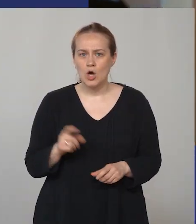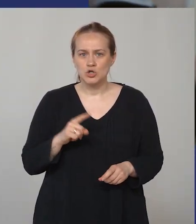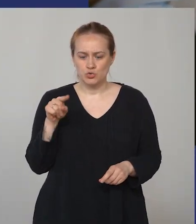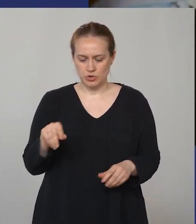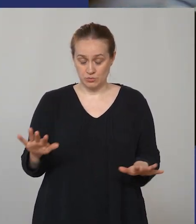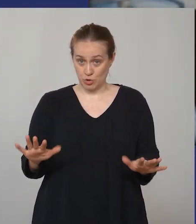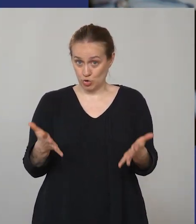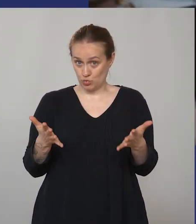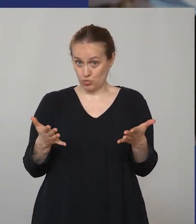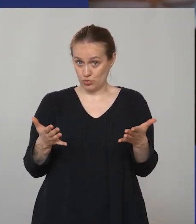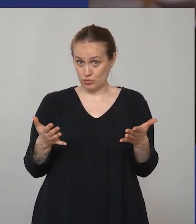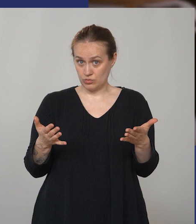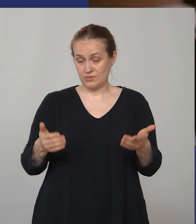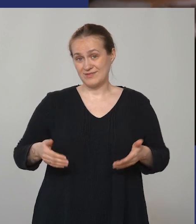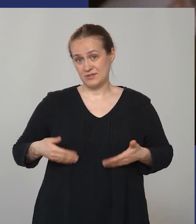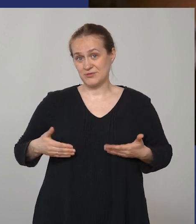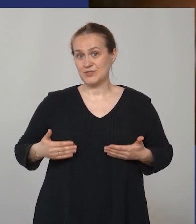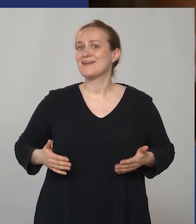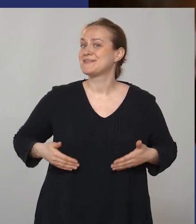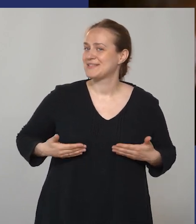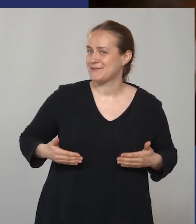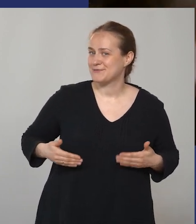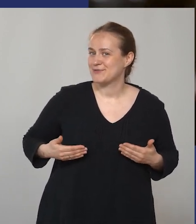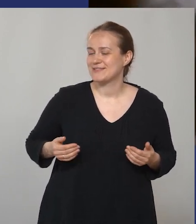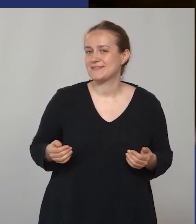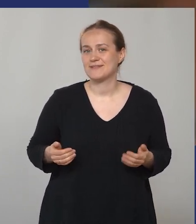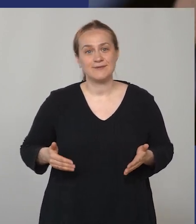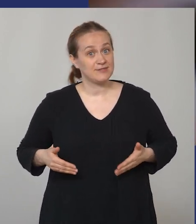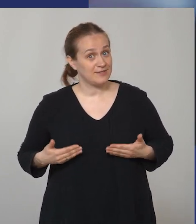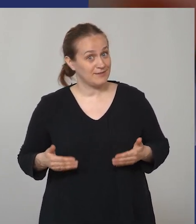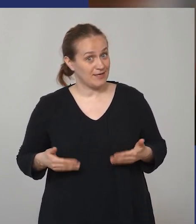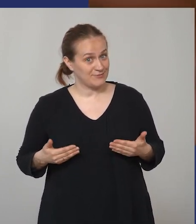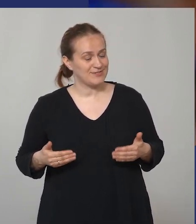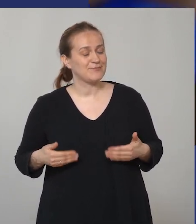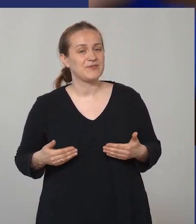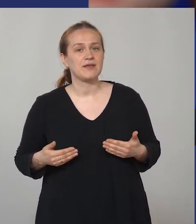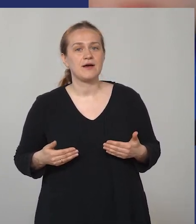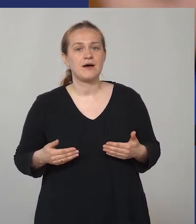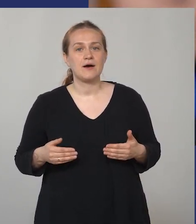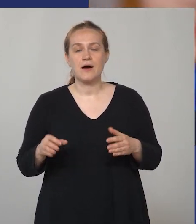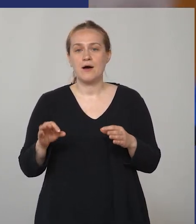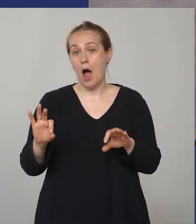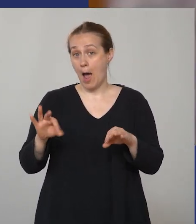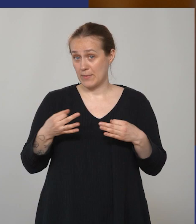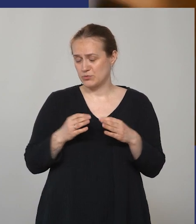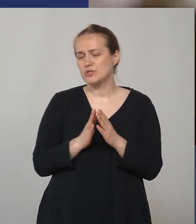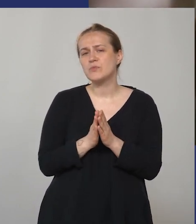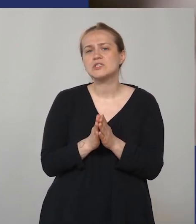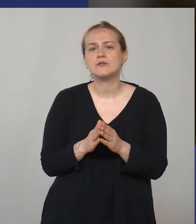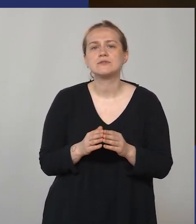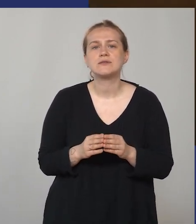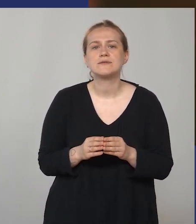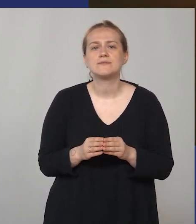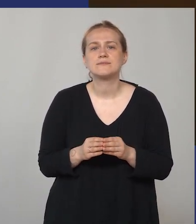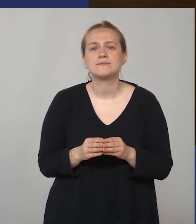Что здесь происходит? Здравствуйте. Здравствуйте. Здравствуйте, Тимофей. Пропустите, пожалуйста.